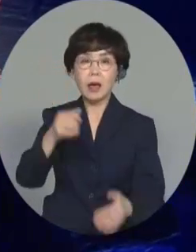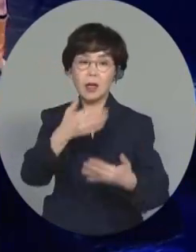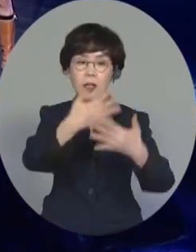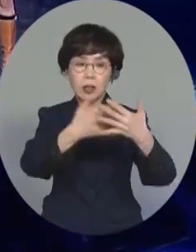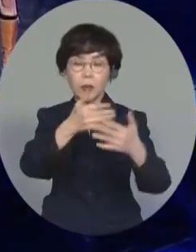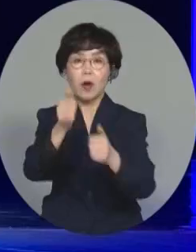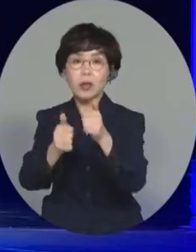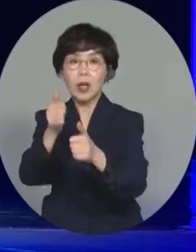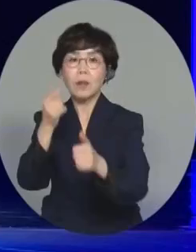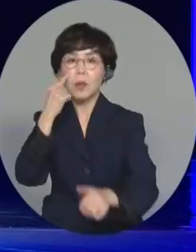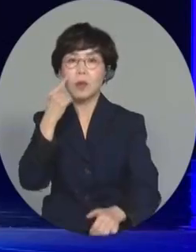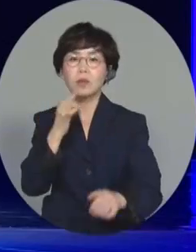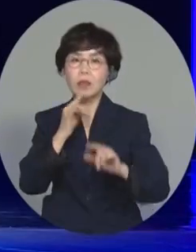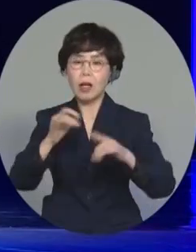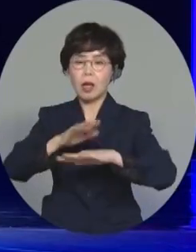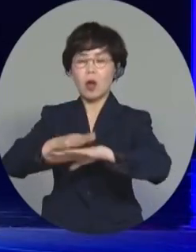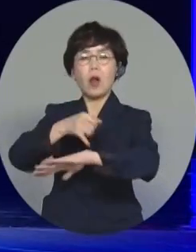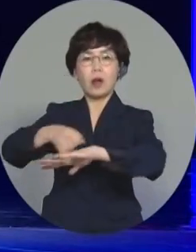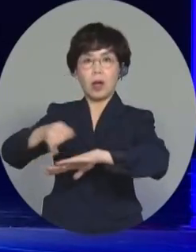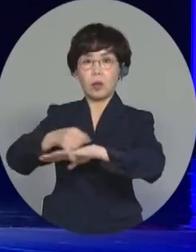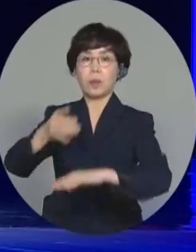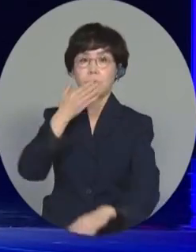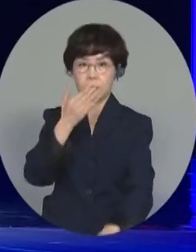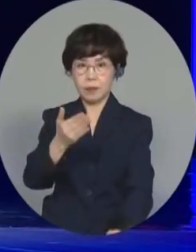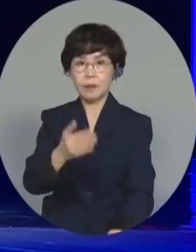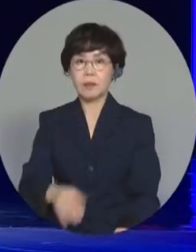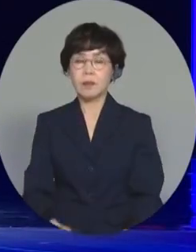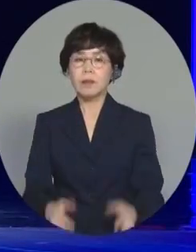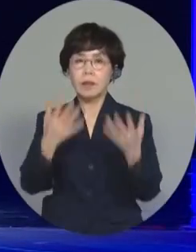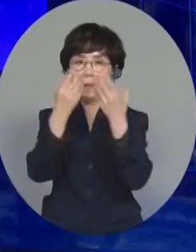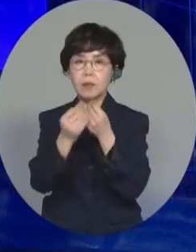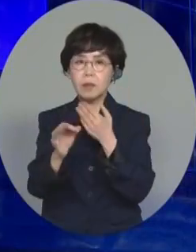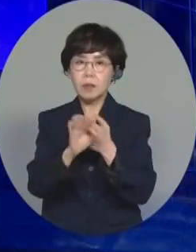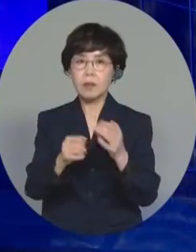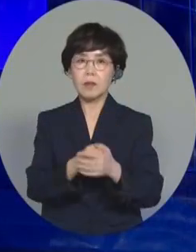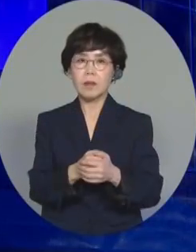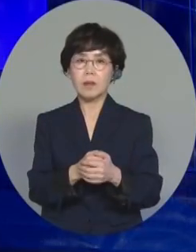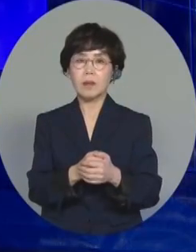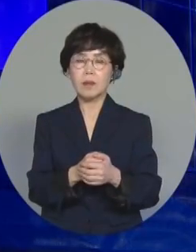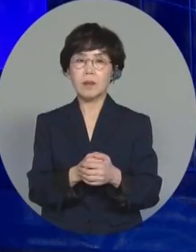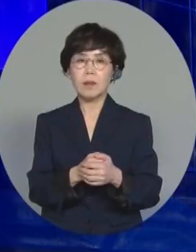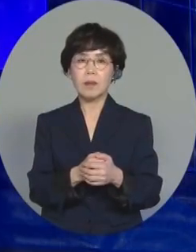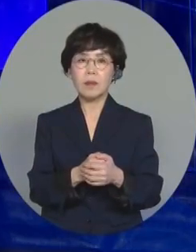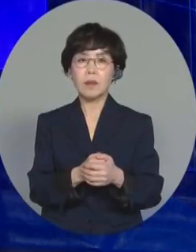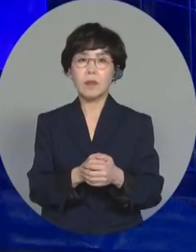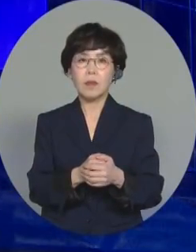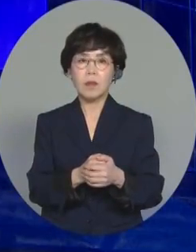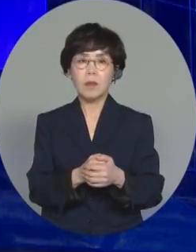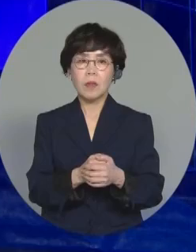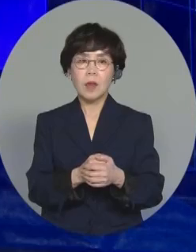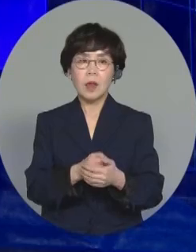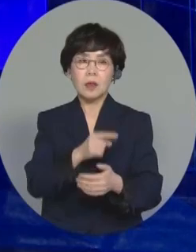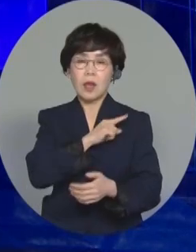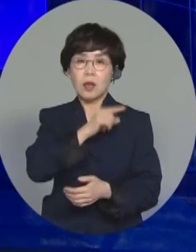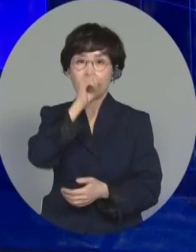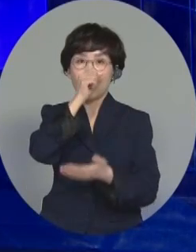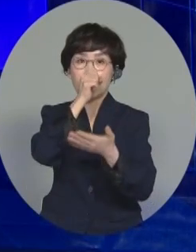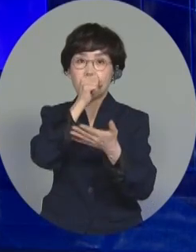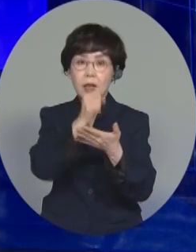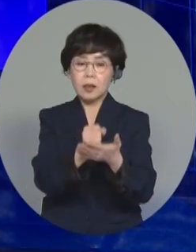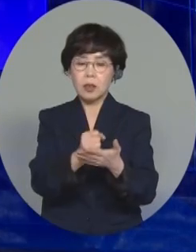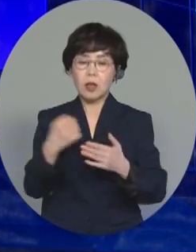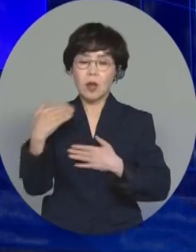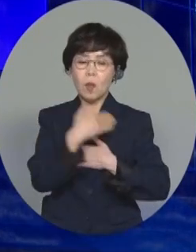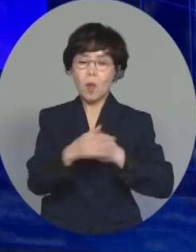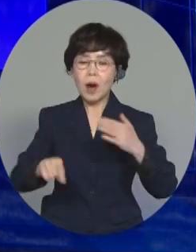있을 뿐만 아니라 설계도 할 수 있습니다. 예를 들어서 카테터라는 아주 최적의 장치를 인체에 사용하기